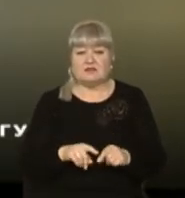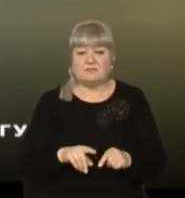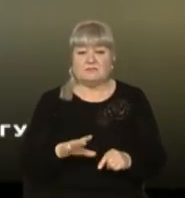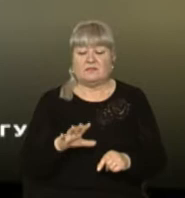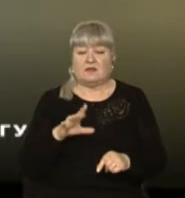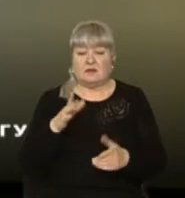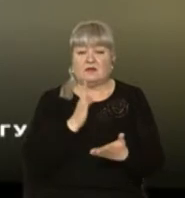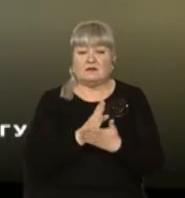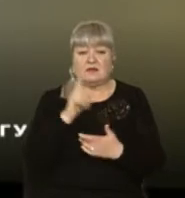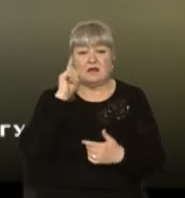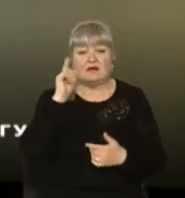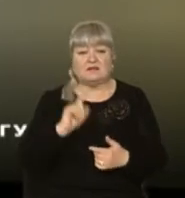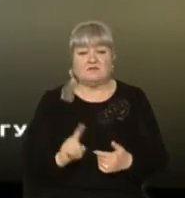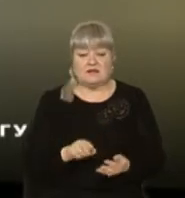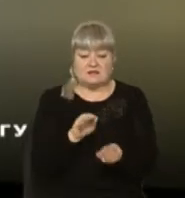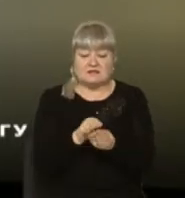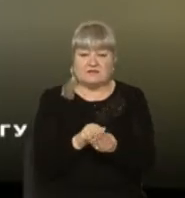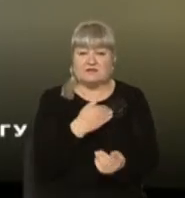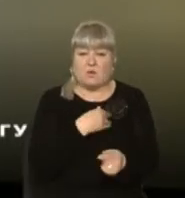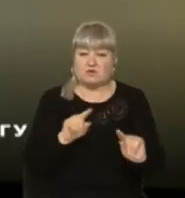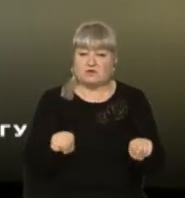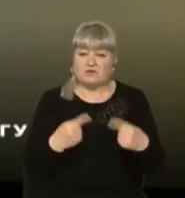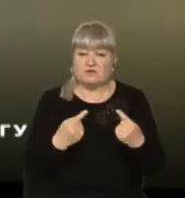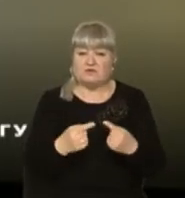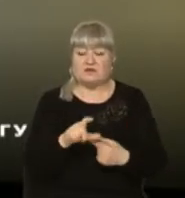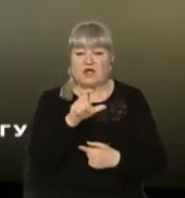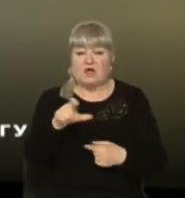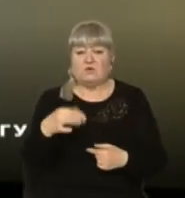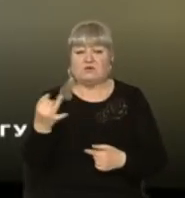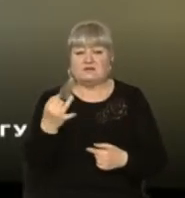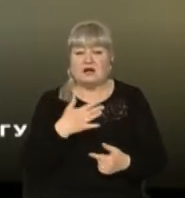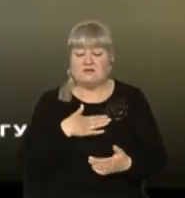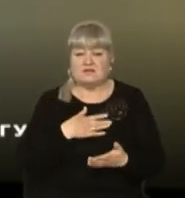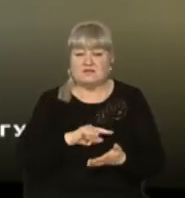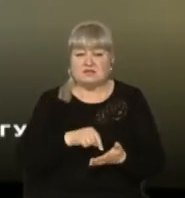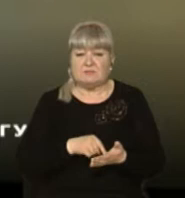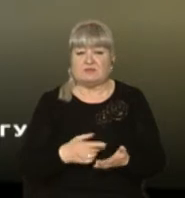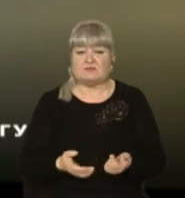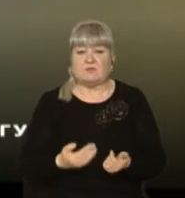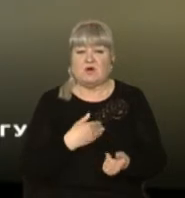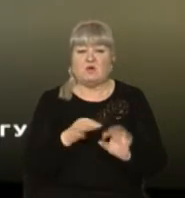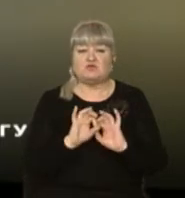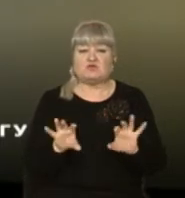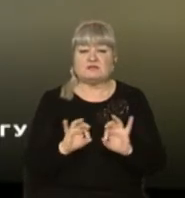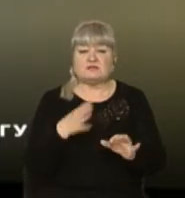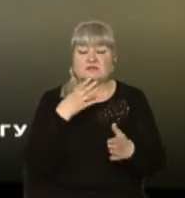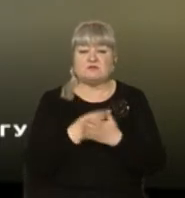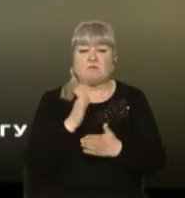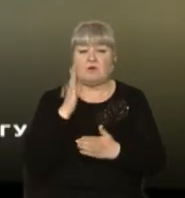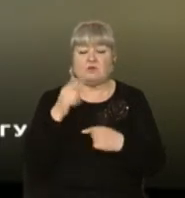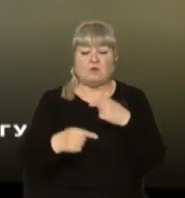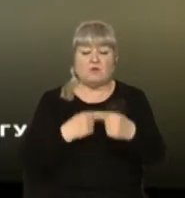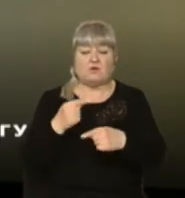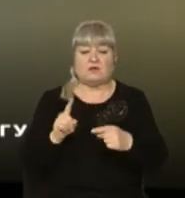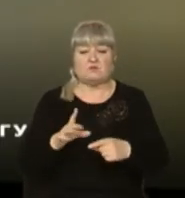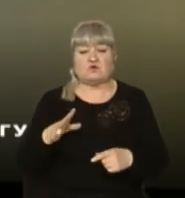єврейський цвинтар вони хочуть відновити. Тобто люди цікавляться нашим містом, вони хочуть розказати своїм майбутнім поколінням, що колись